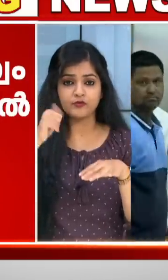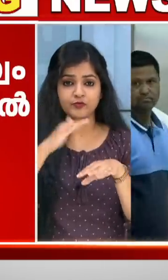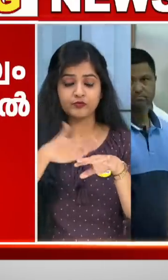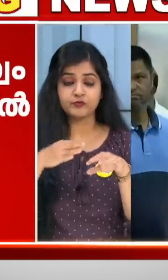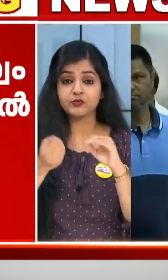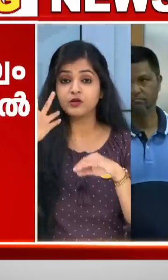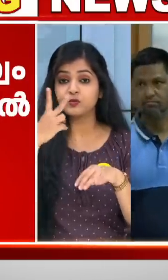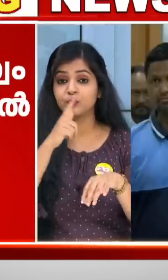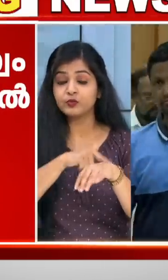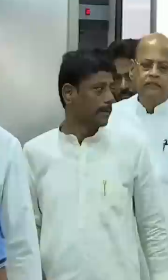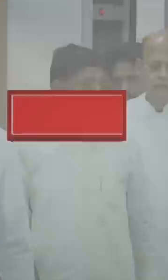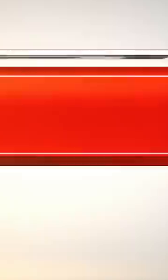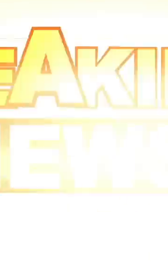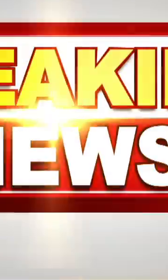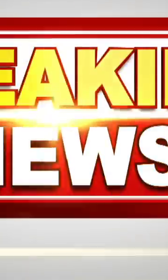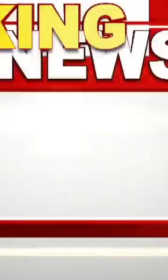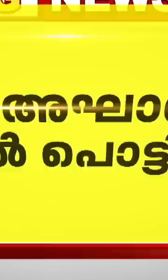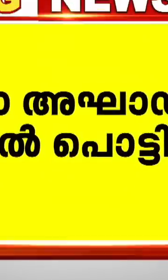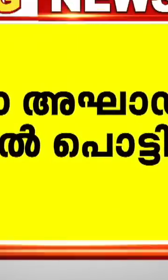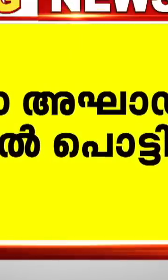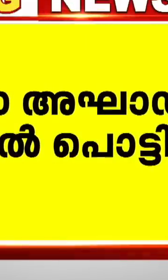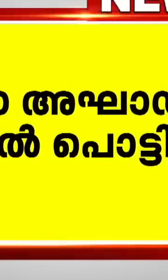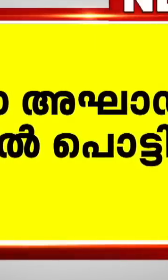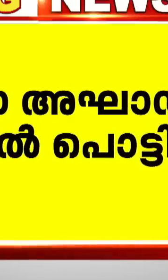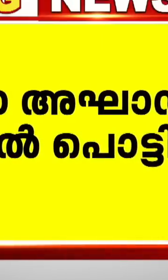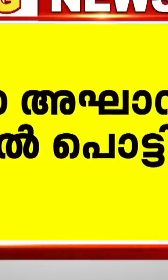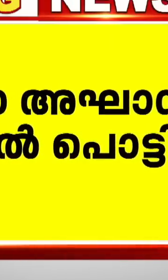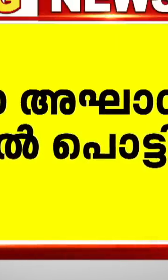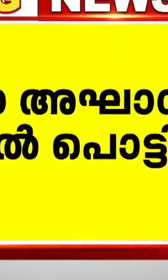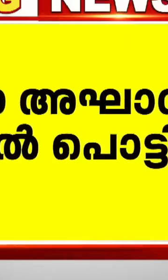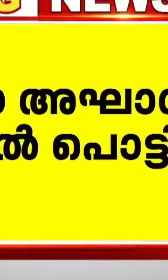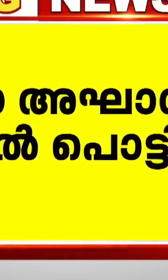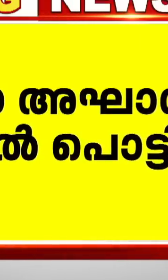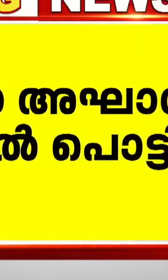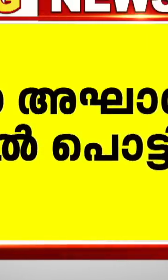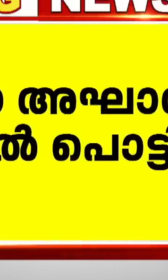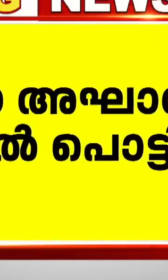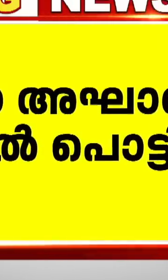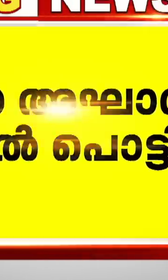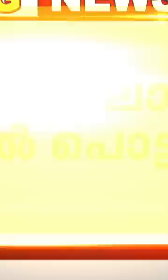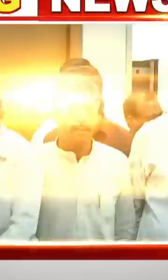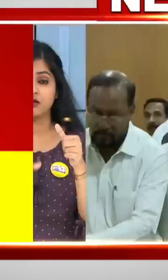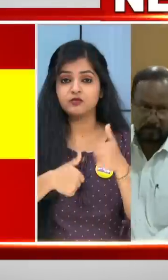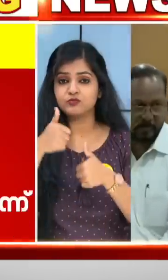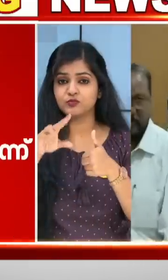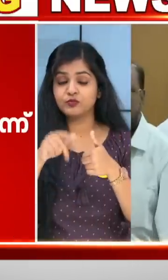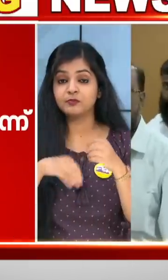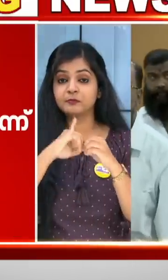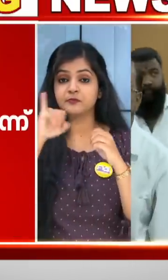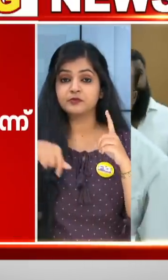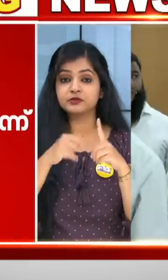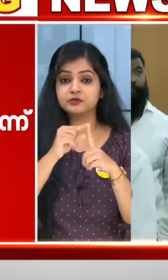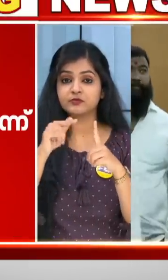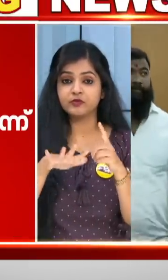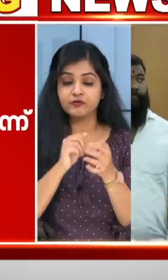മത്സരിച്ചെങ്കിലും BJPയോടാണ് അവർ തോറ്റത്. സഖ്യത്തിലായിരുന്നെങ്കിൽ പോലും ആ സമയത്ത് ശിവസേനയായിരുന്നില്ല അവിടെ മത്സരിച്ചത്, അന്ന് BJP ആയിരുന്നു അവിടെ മത്സരിച്ചത്. അതുകൊണ്ട് ആ സീറ്റ് വിട്ടു